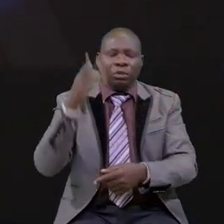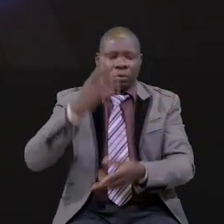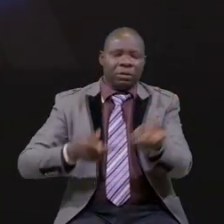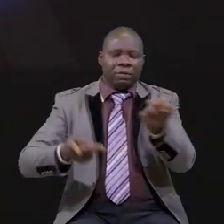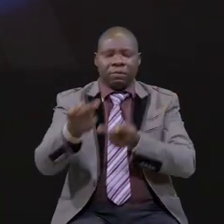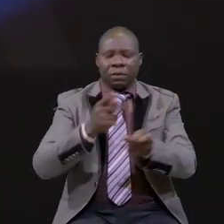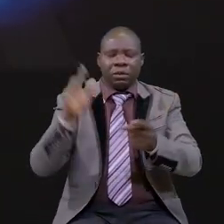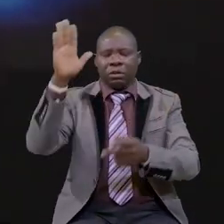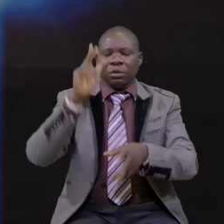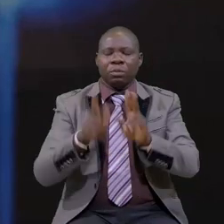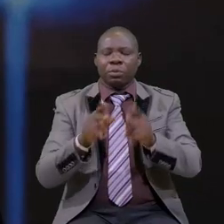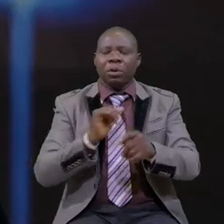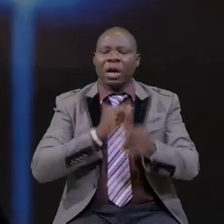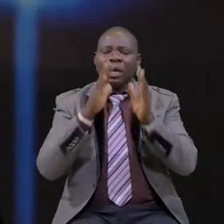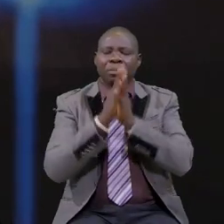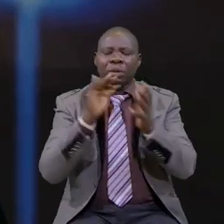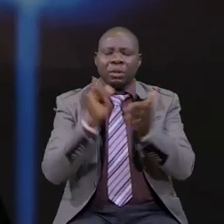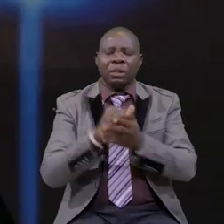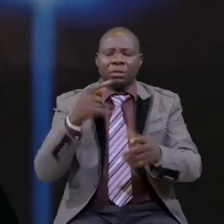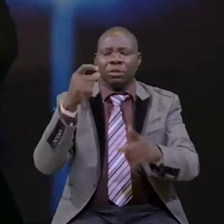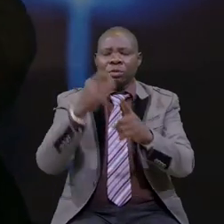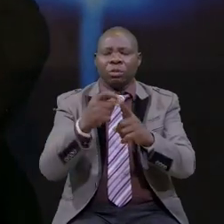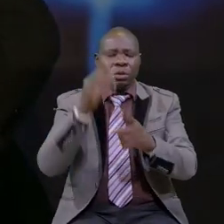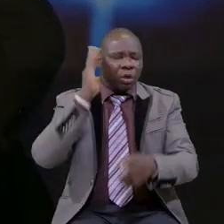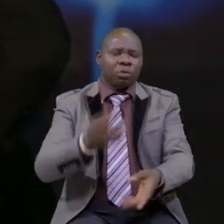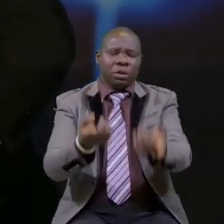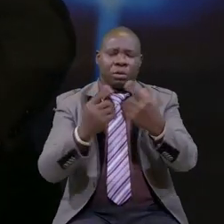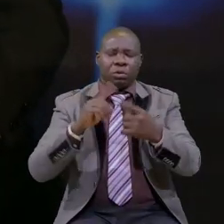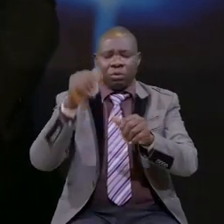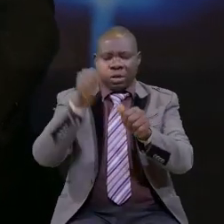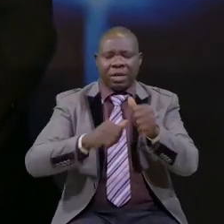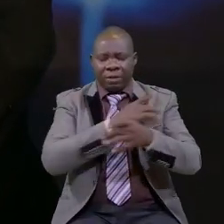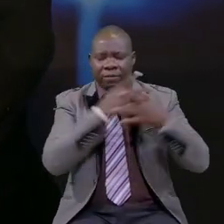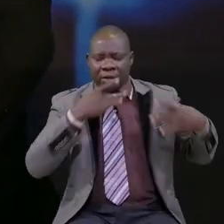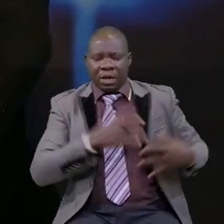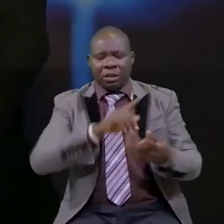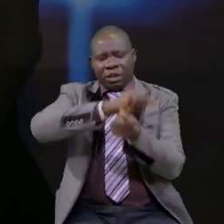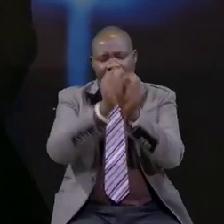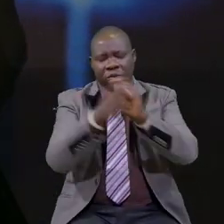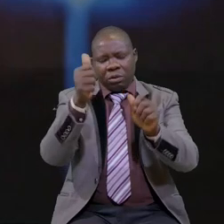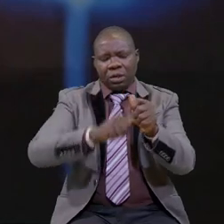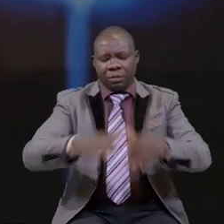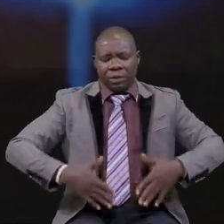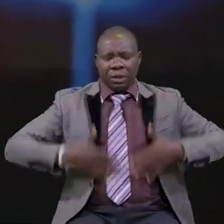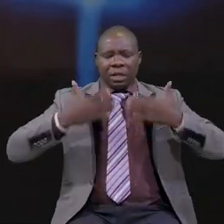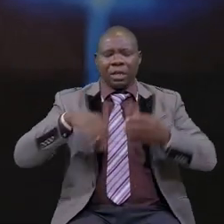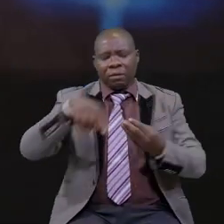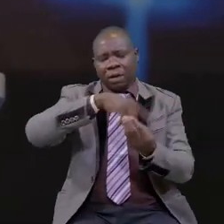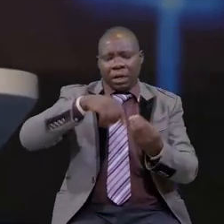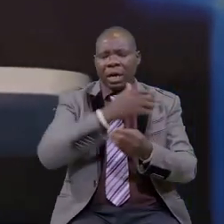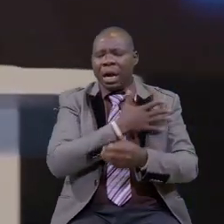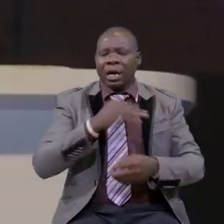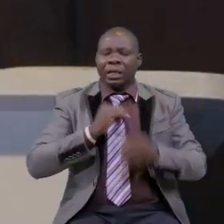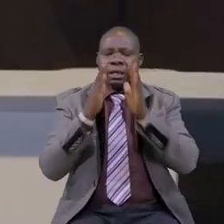ton peuple, je prie. Que la parole parvienne à chaque cœur et transforme chaque vie.